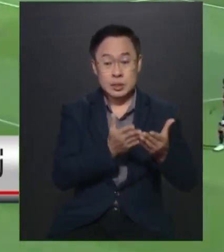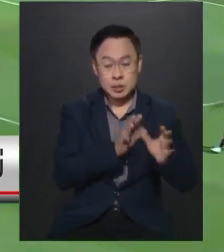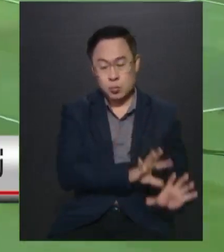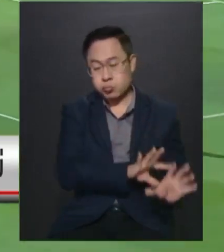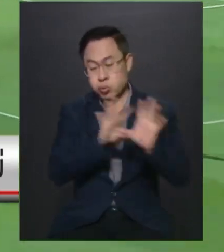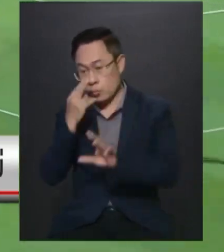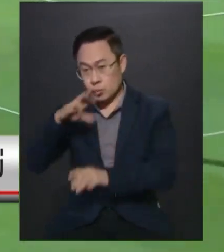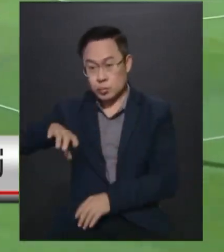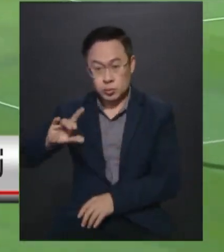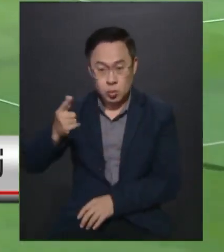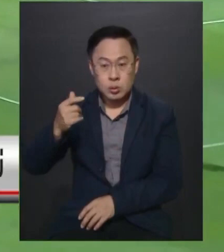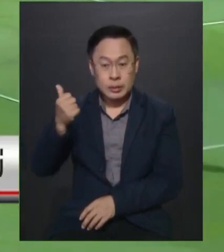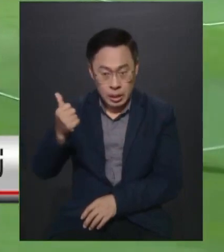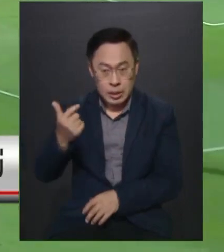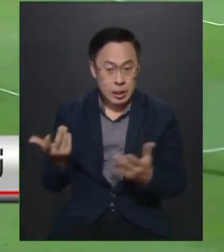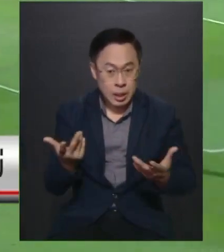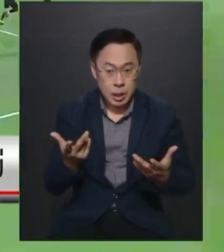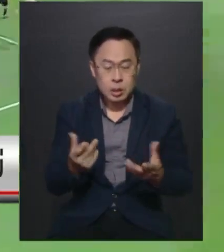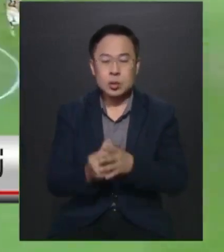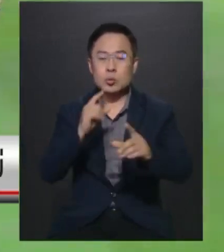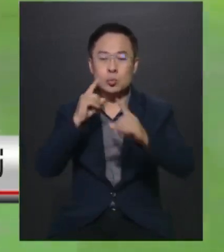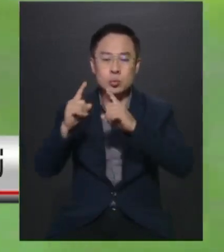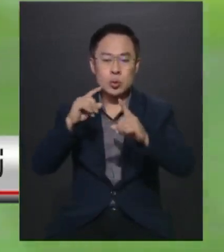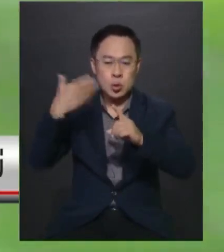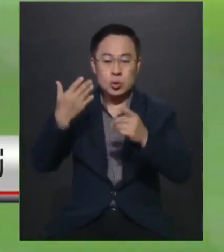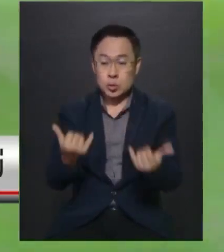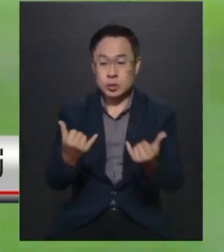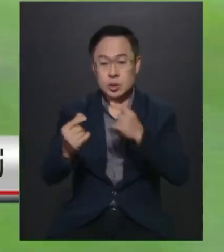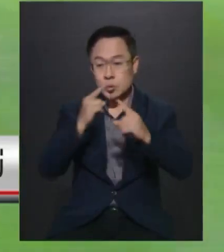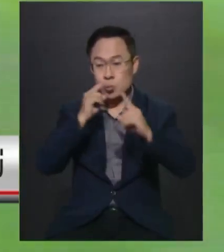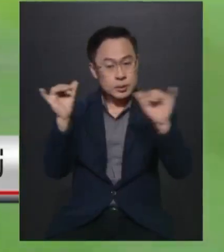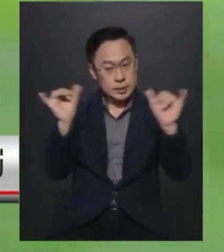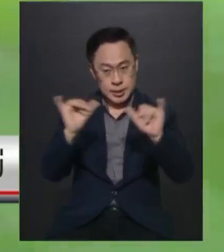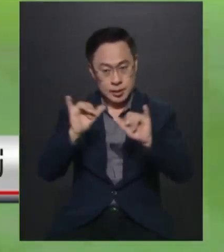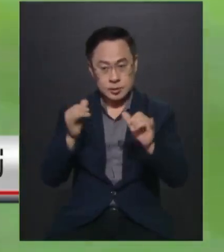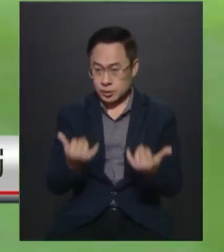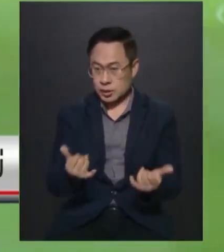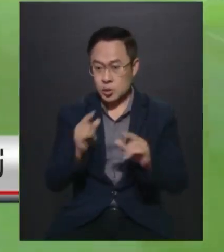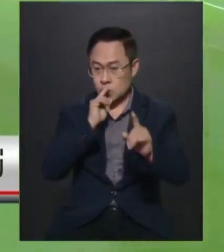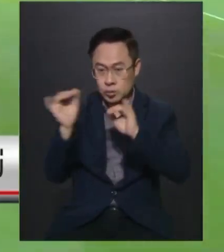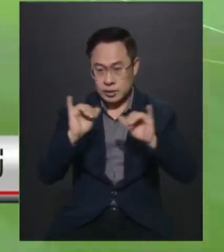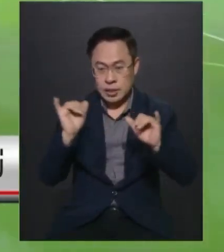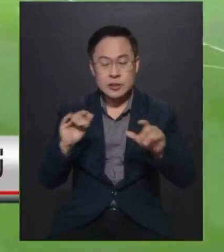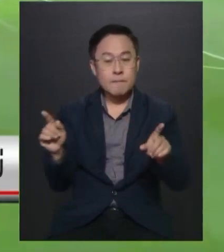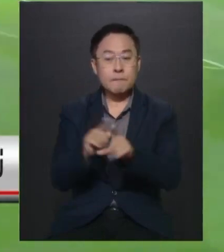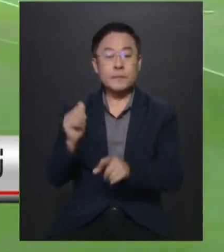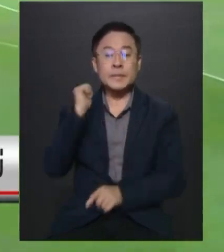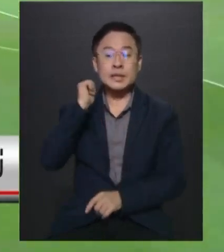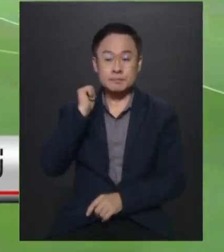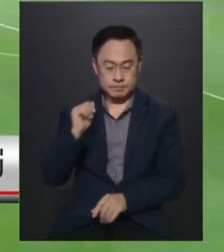รเกี่ยวกับการจัดการปัญหาเรื่องแฟนบอลทะเลาะวิวาทกันแบบนี้แต่ถ้าณเบื้องต้นนะตอนนี้นั่นหมายความว่าก